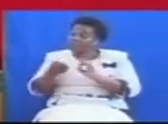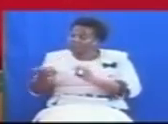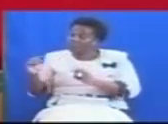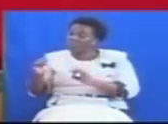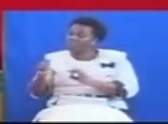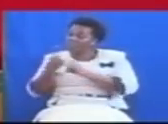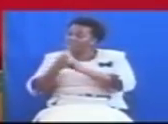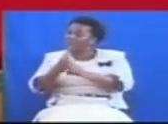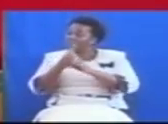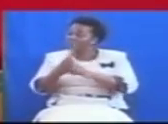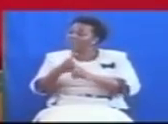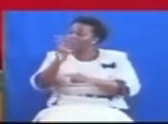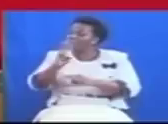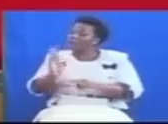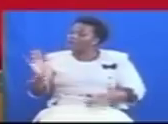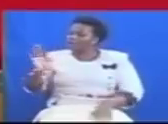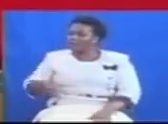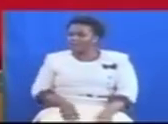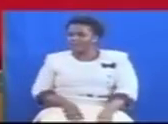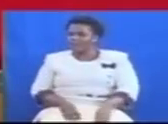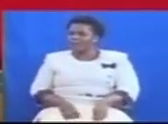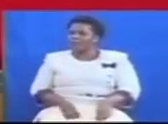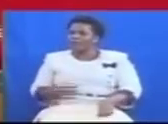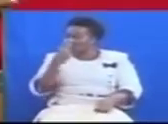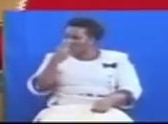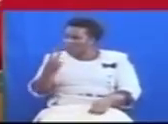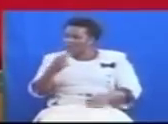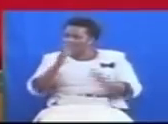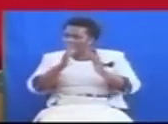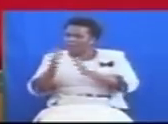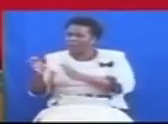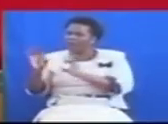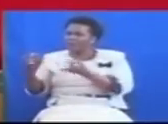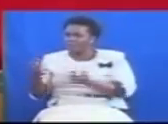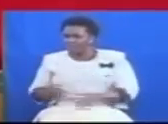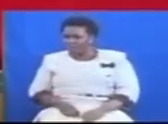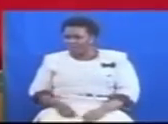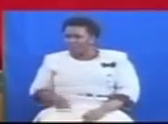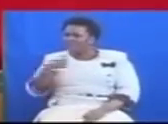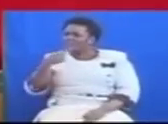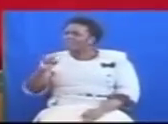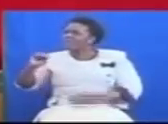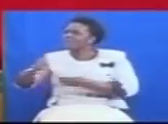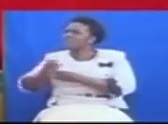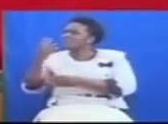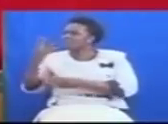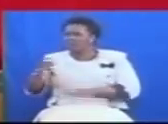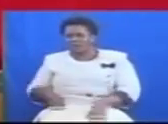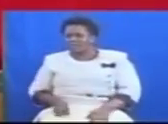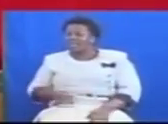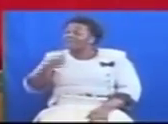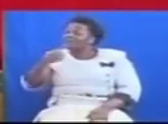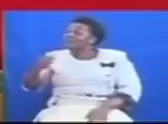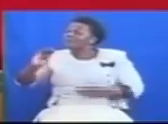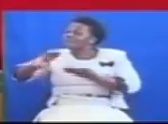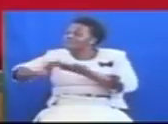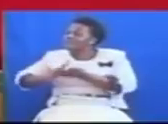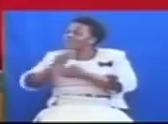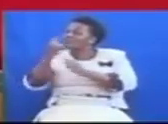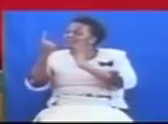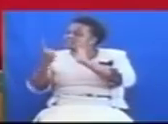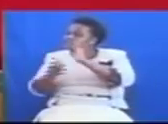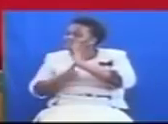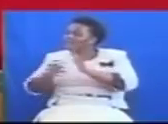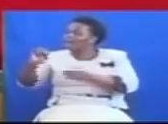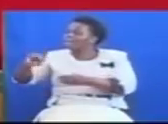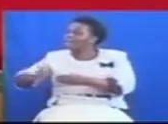ambayo ni mamlaka ya upangaji. Na alichosema kwamba serikali imetoa milioni 4 sio milioni 4, ni bilioni 6 na milioni 400 ambazo zimekwenda kwenye